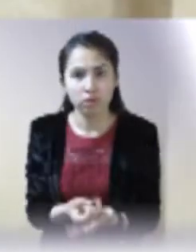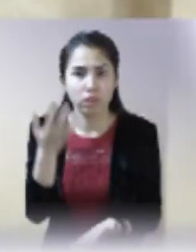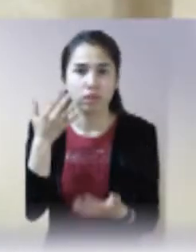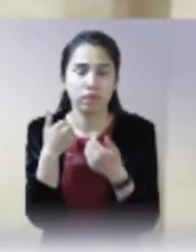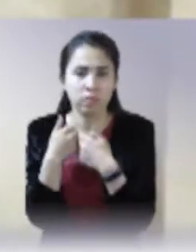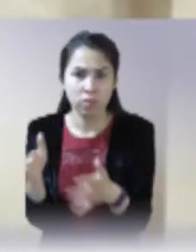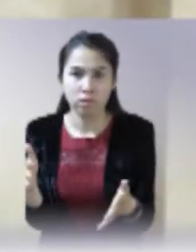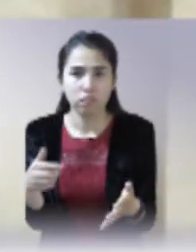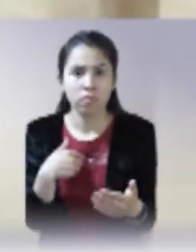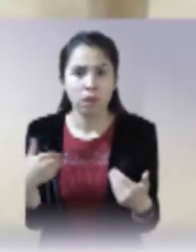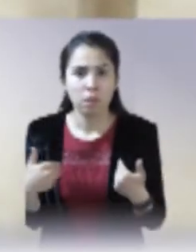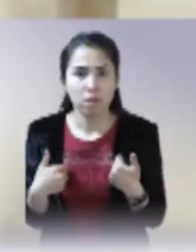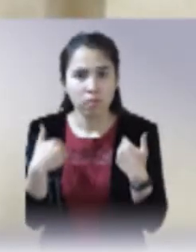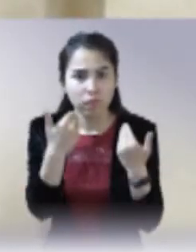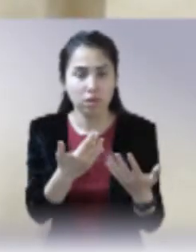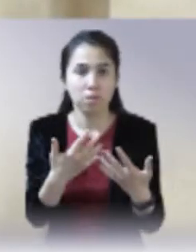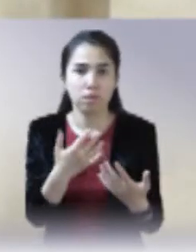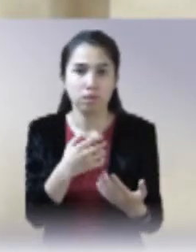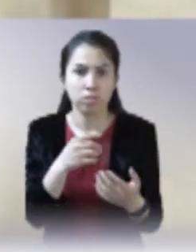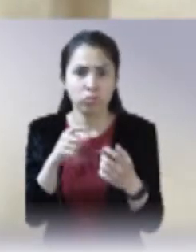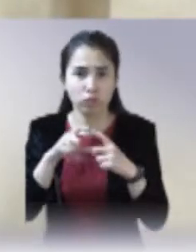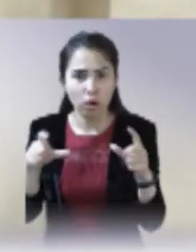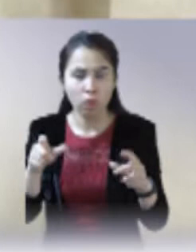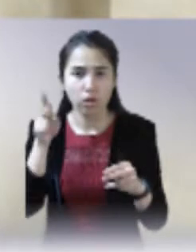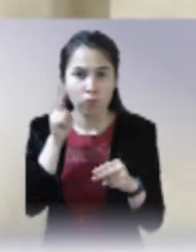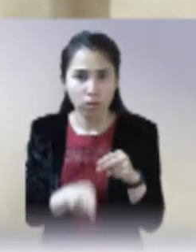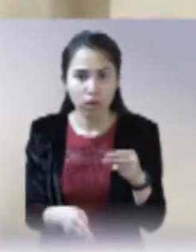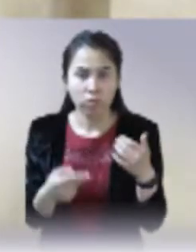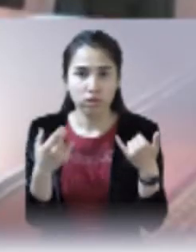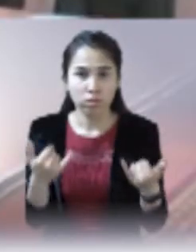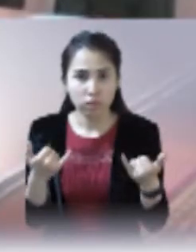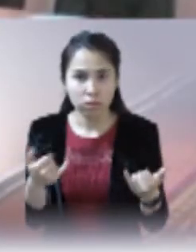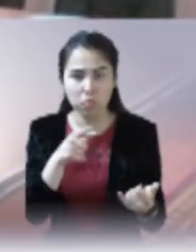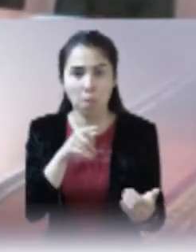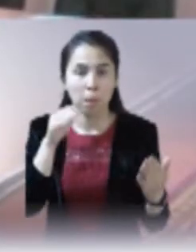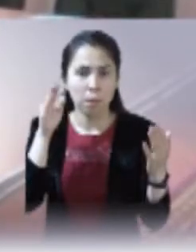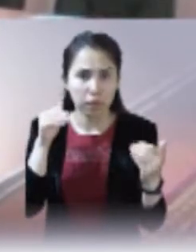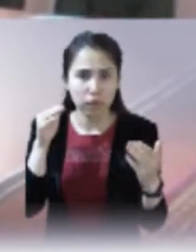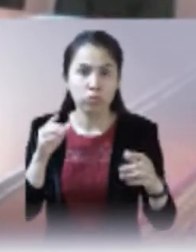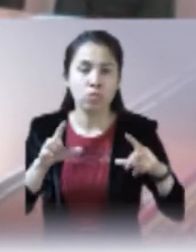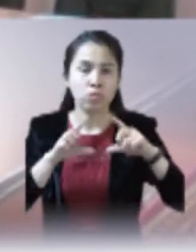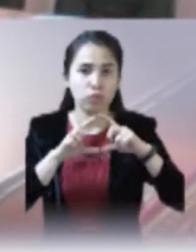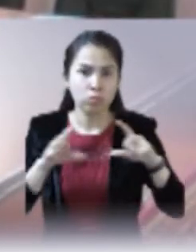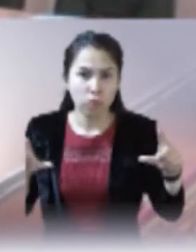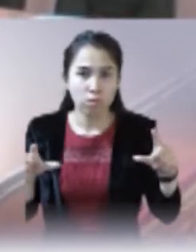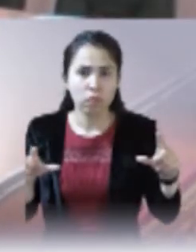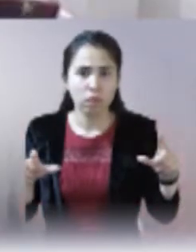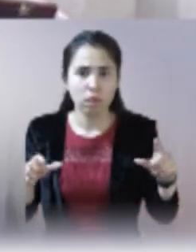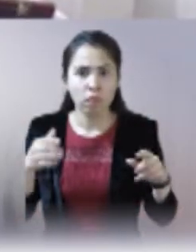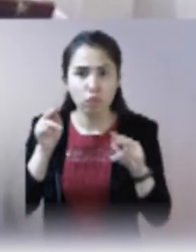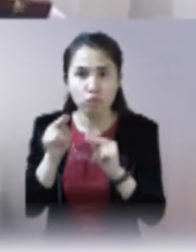июля. Если вы за это время не исправите ошибки, спрос и наказание будет суровым. В Управлении ветеринарии, природных ресурсов и